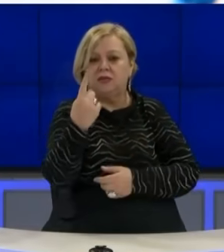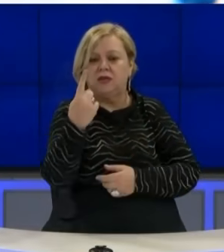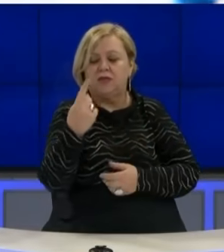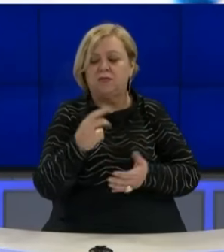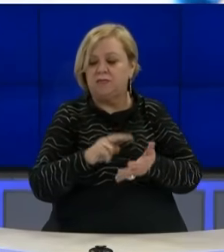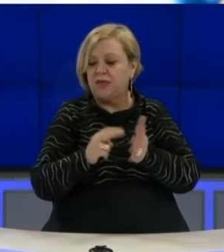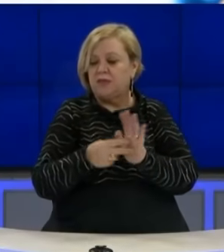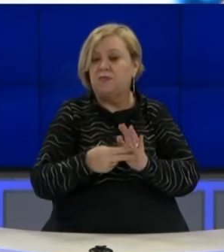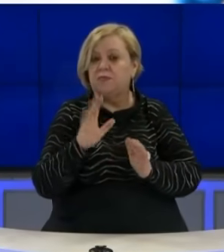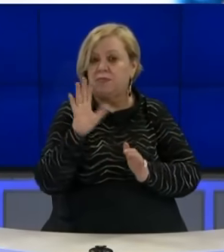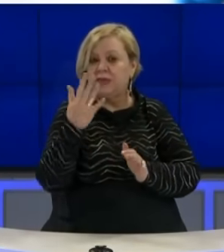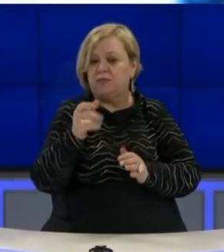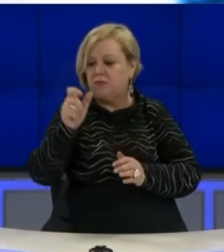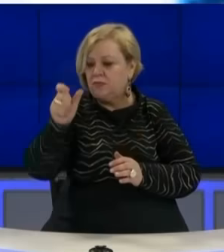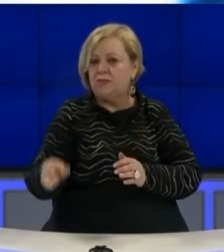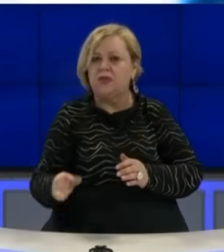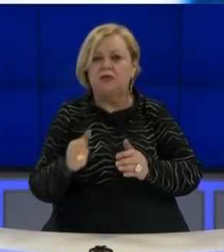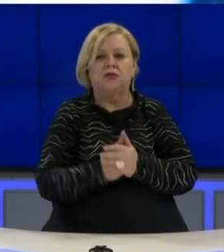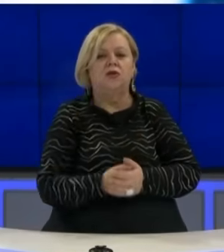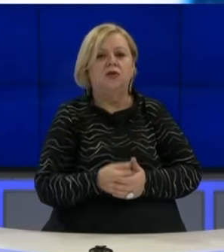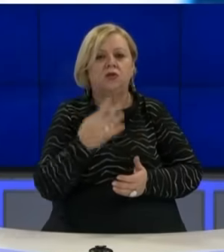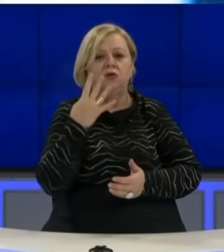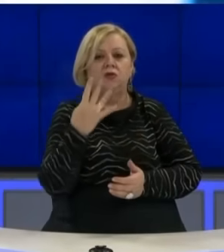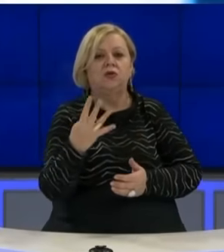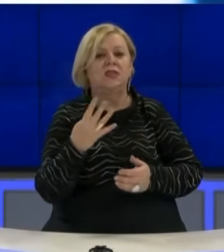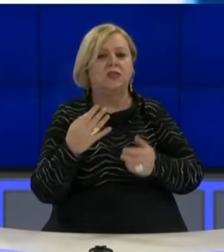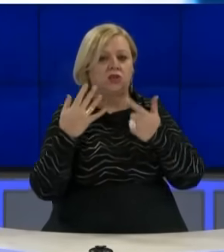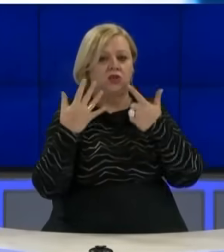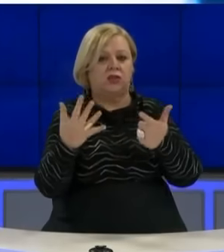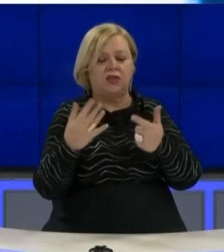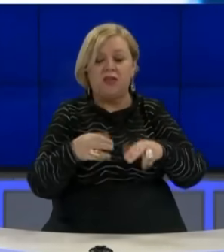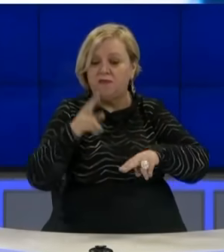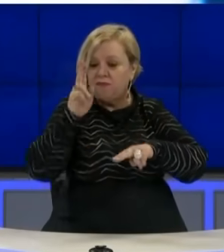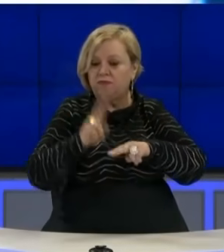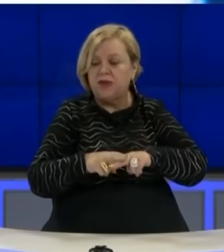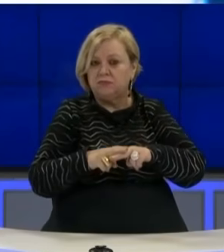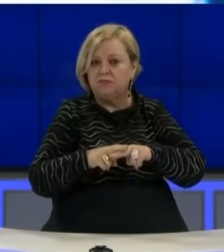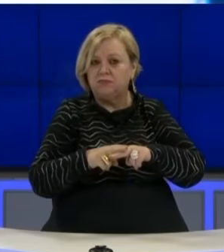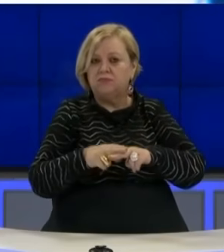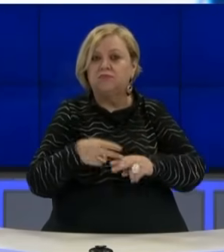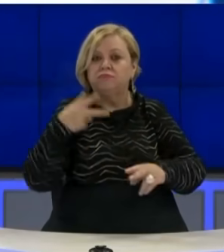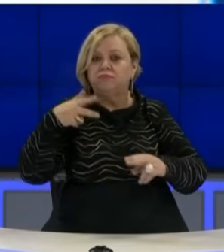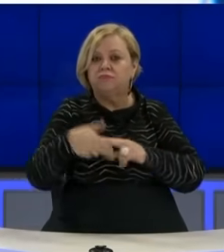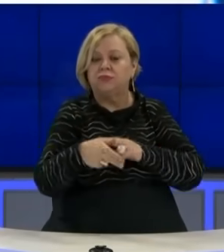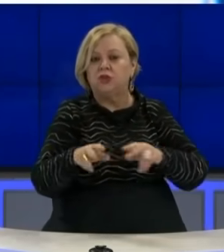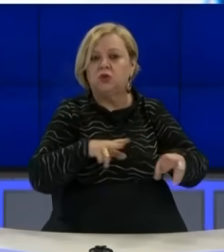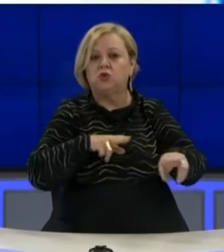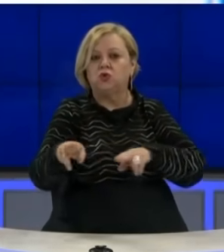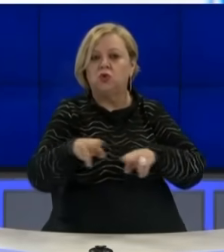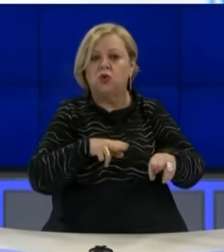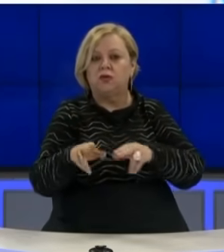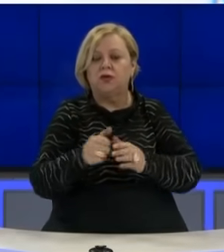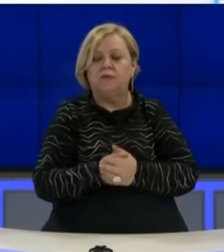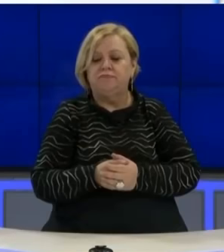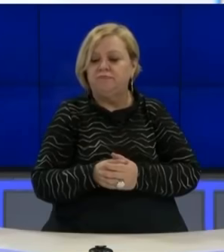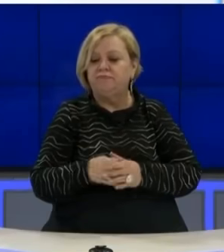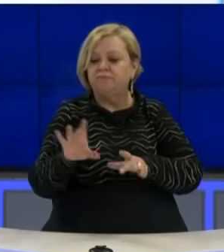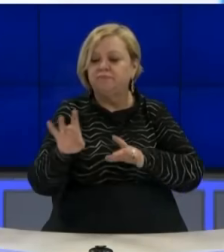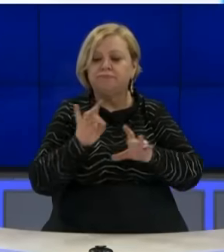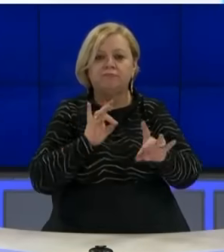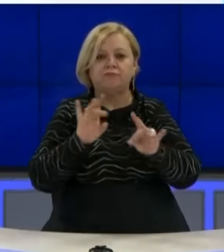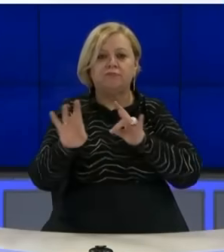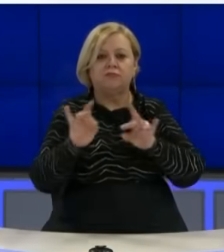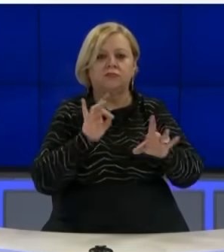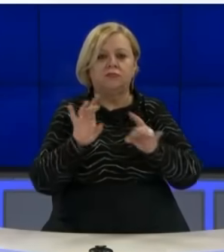partive politike. Në fakt 47 kanë qenë me vendim të formës së prerë nga gjykata që janë identifikuar